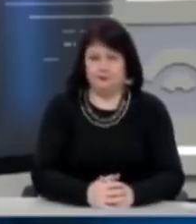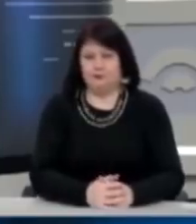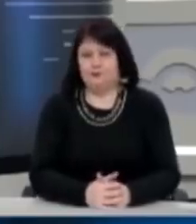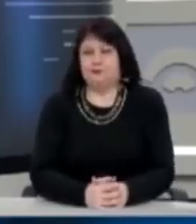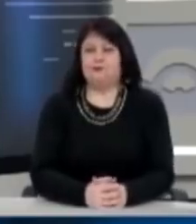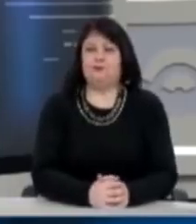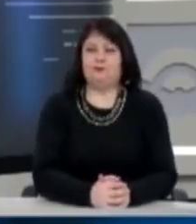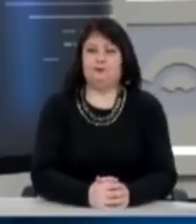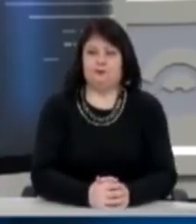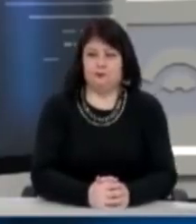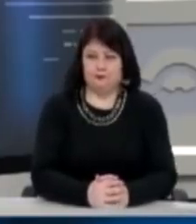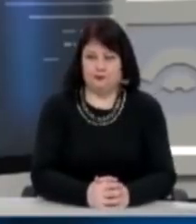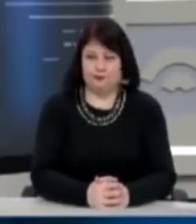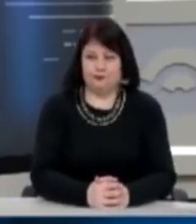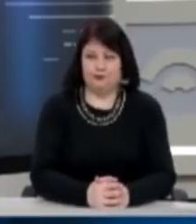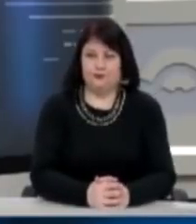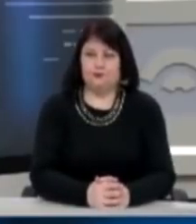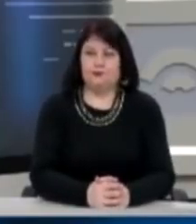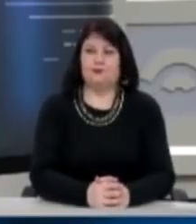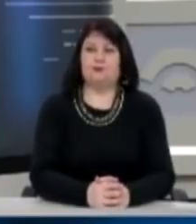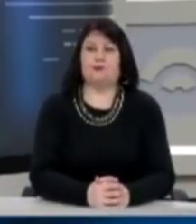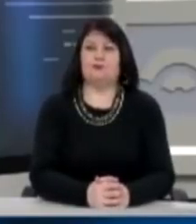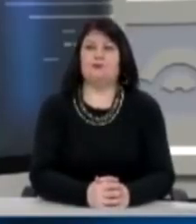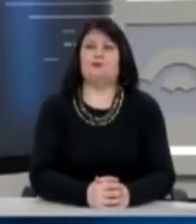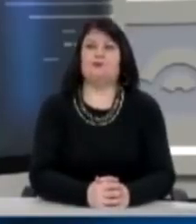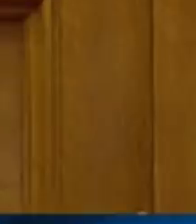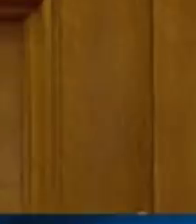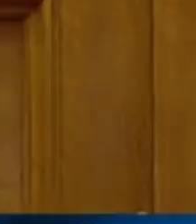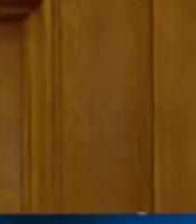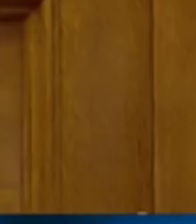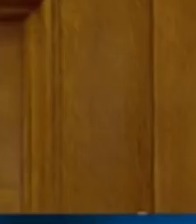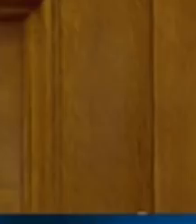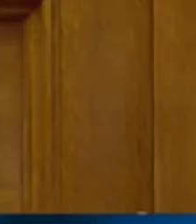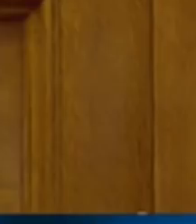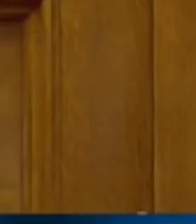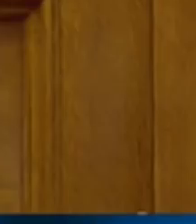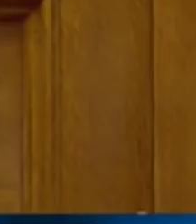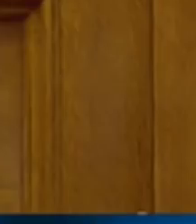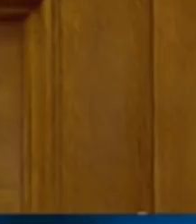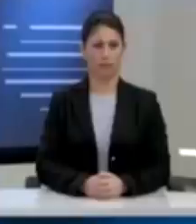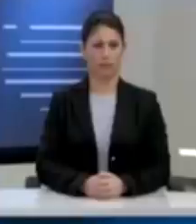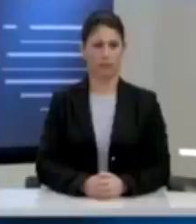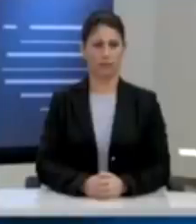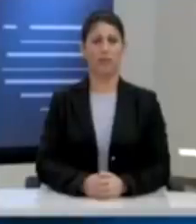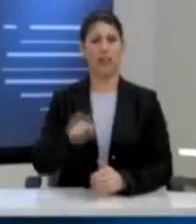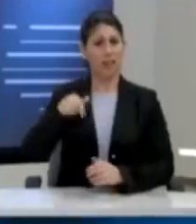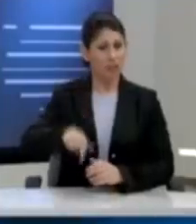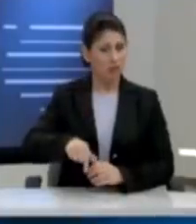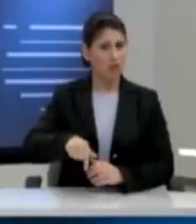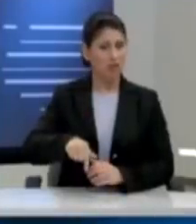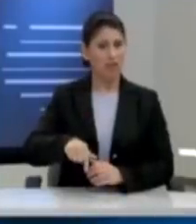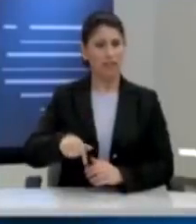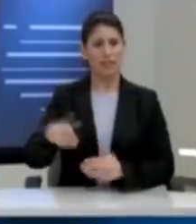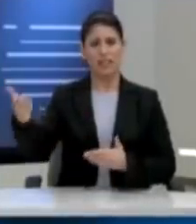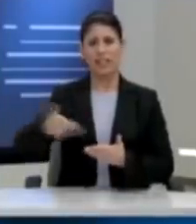Διέλευση ξένων στρατευμάτων. Κουβέντα για αυτά, τσιμουδιά. Και έρχεται τώρα η κυρία, θα το πω τώρα. Δεν